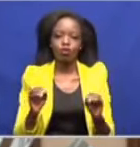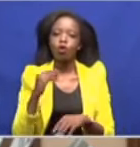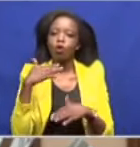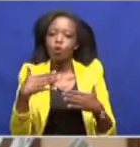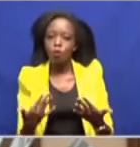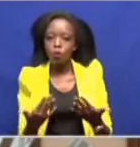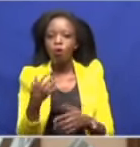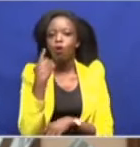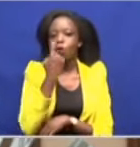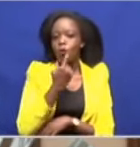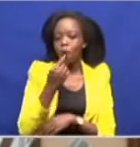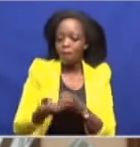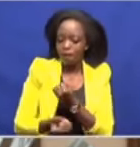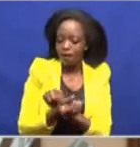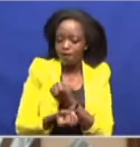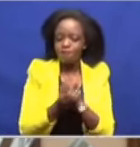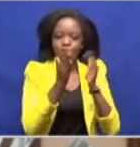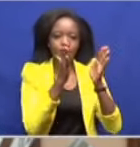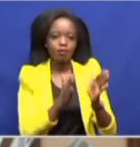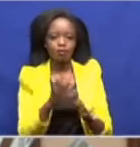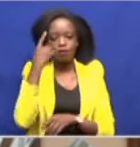nani aliyekuwa mshauri wake?